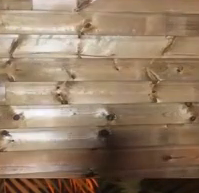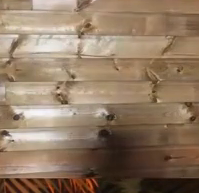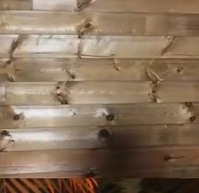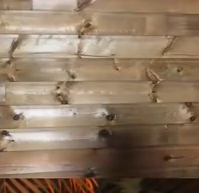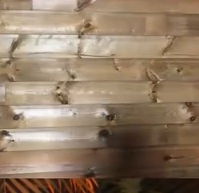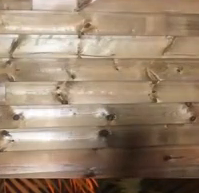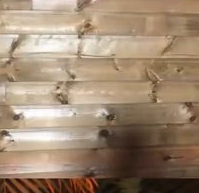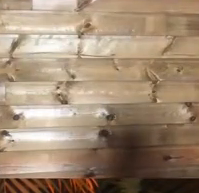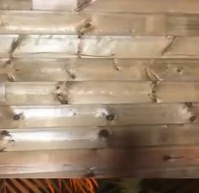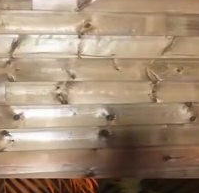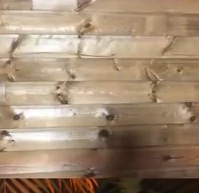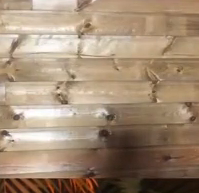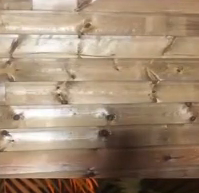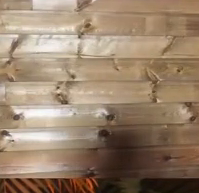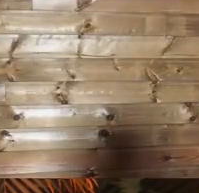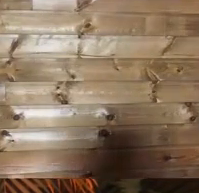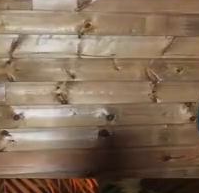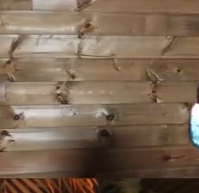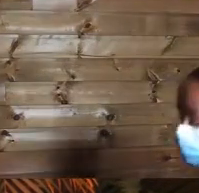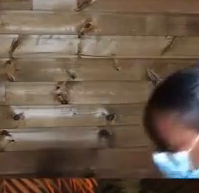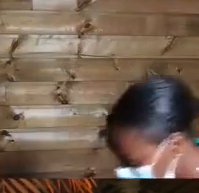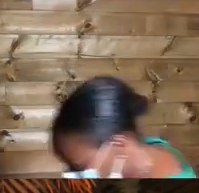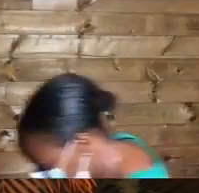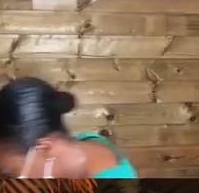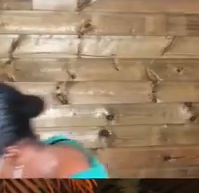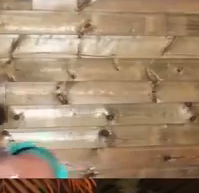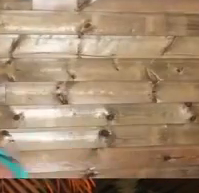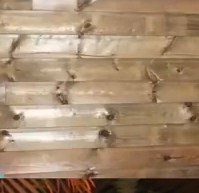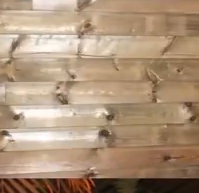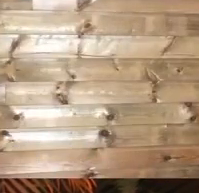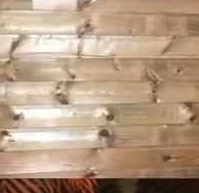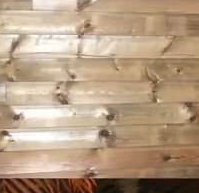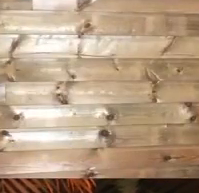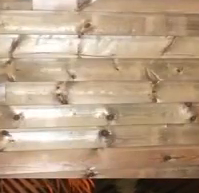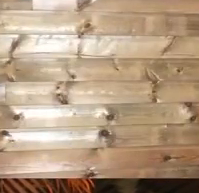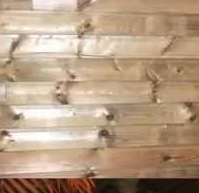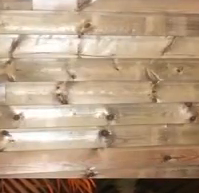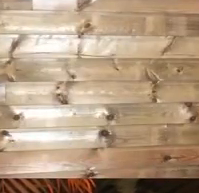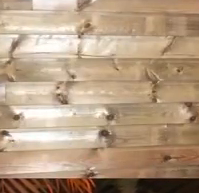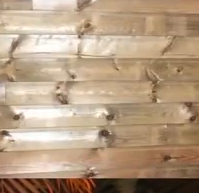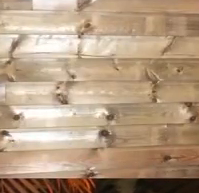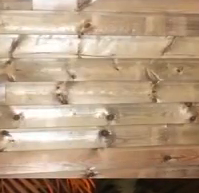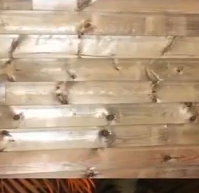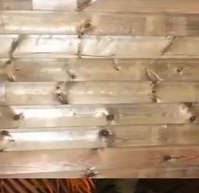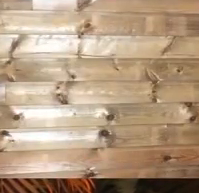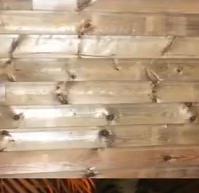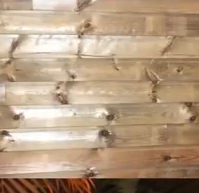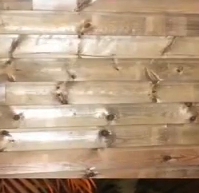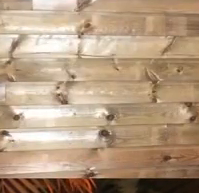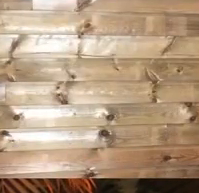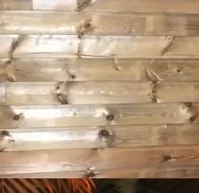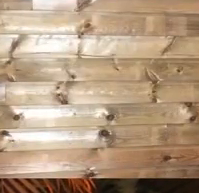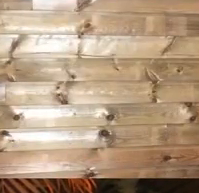J'avais une discussion avec notre regretté frère Roland Thésauros, disparu récemment,